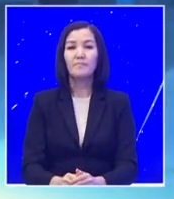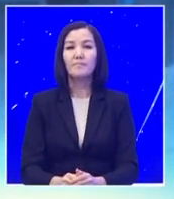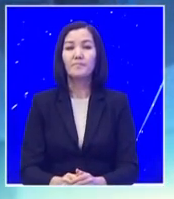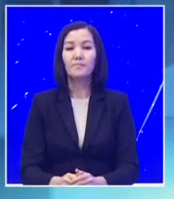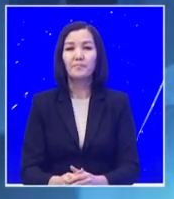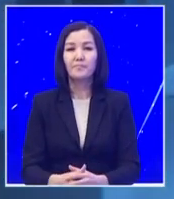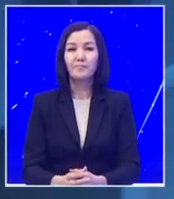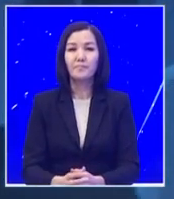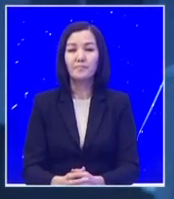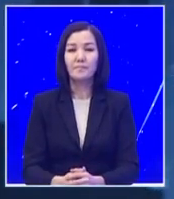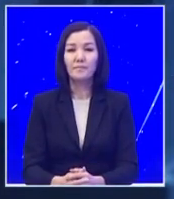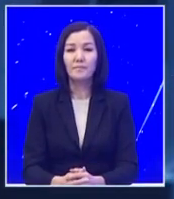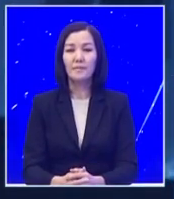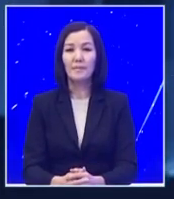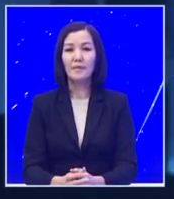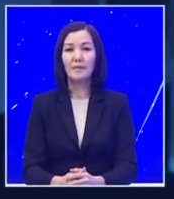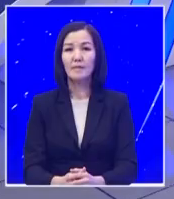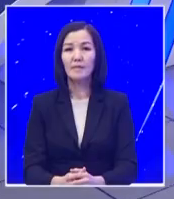Әсет Дүйсенбек, Жетісу телеарнасы.